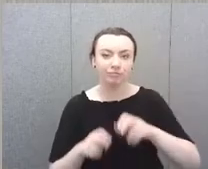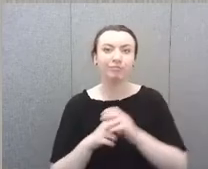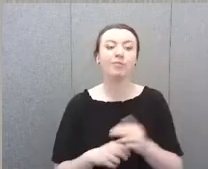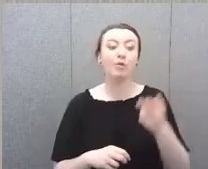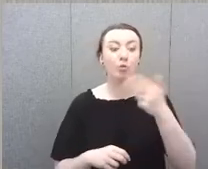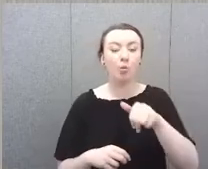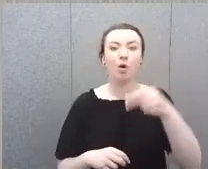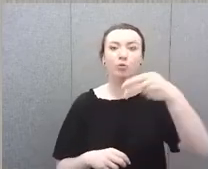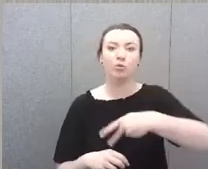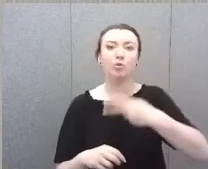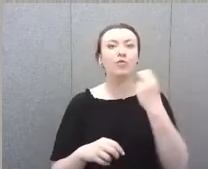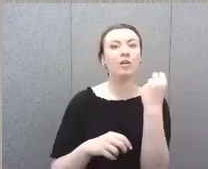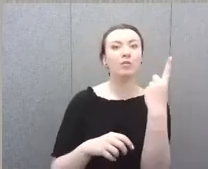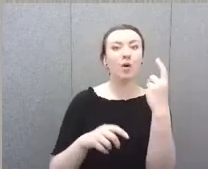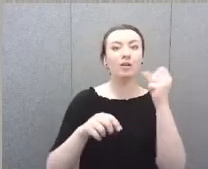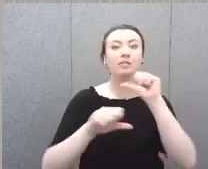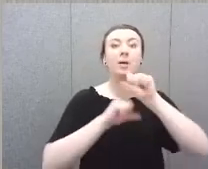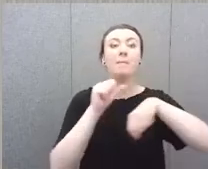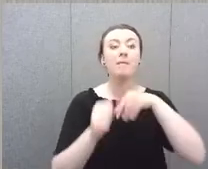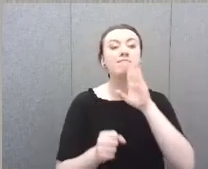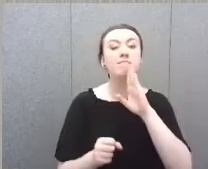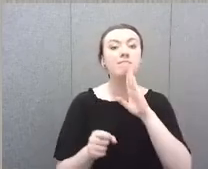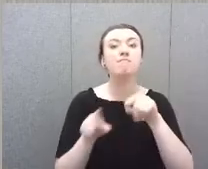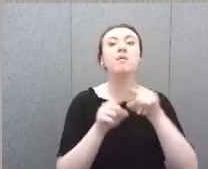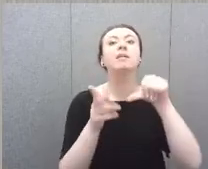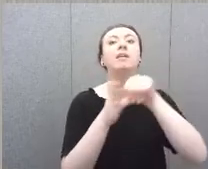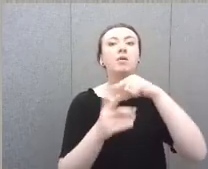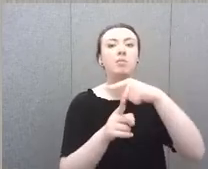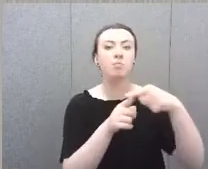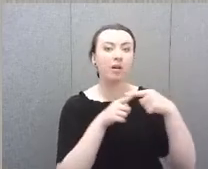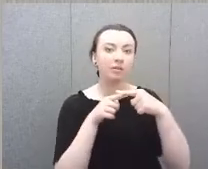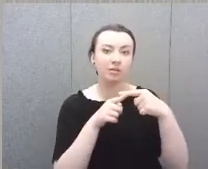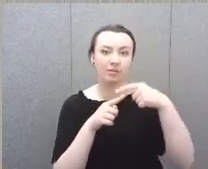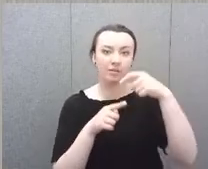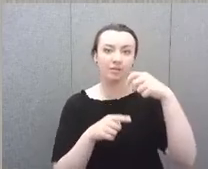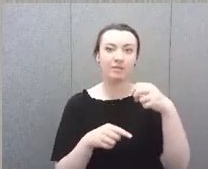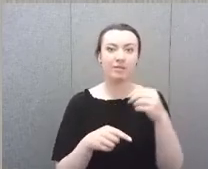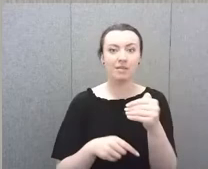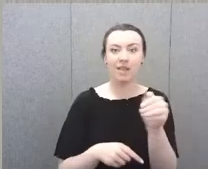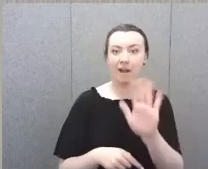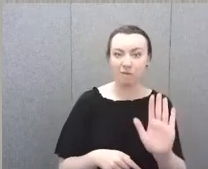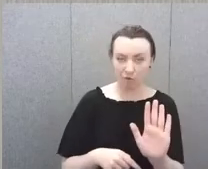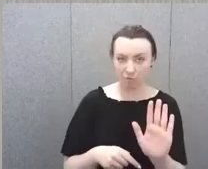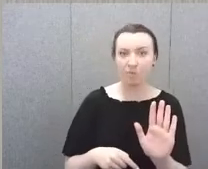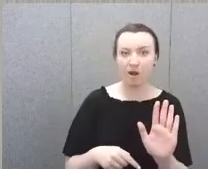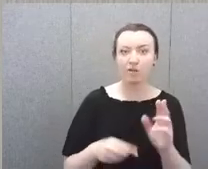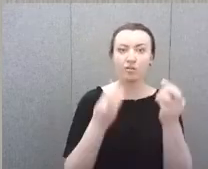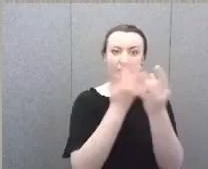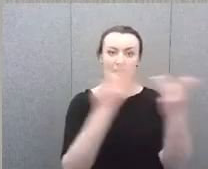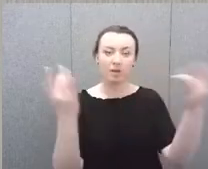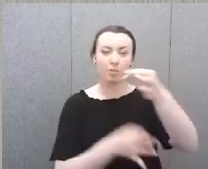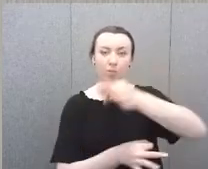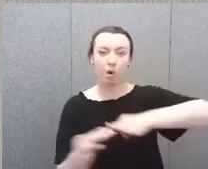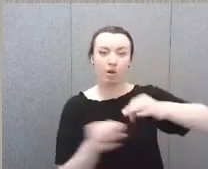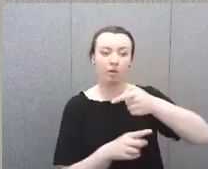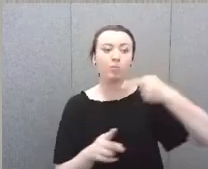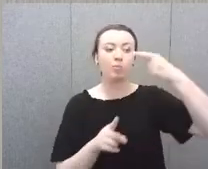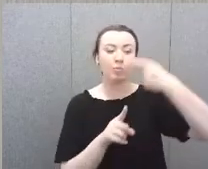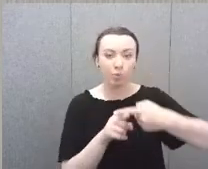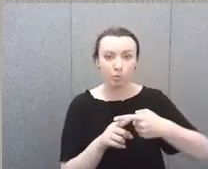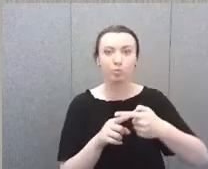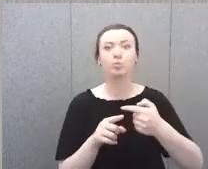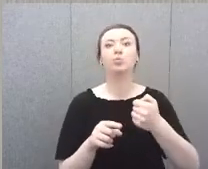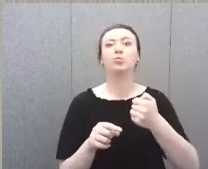гражданское сообщество в недемократических режимах, реформы в постсоветских государствах, исследования Белоруссии,